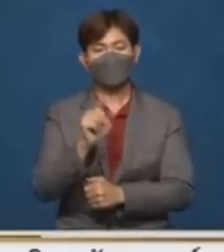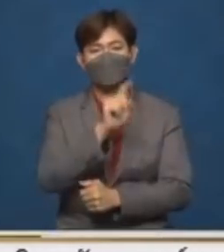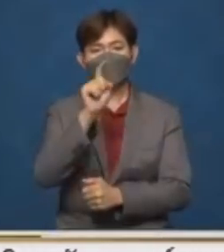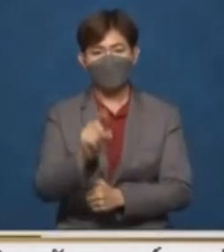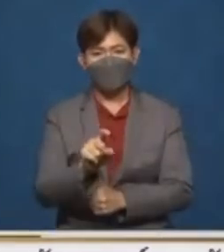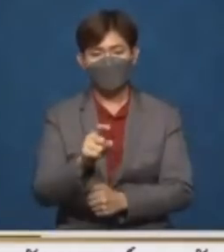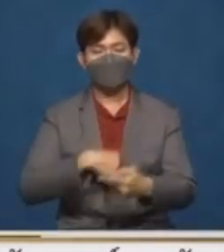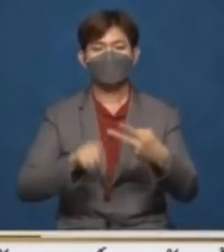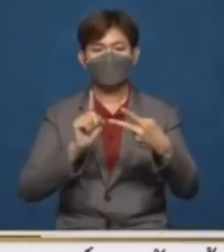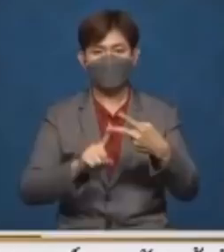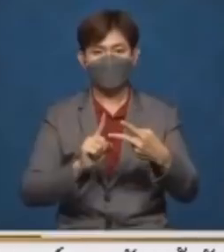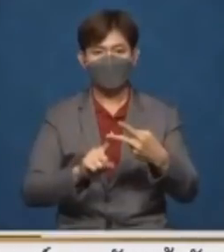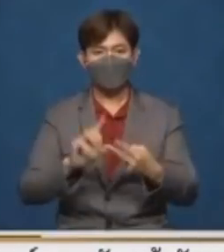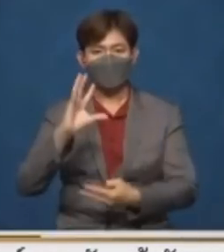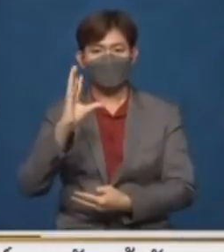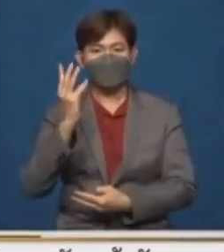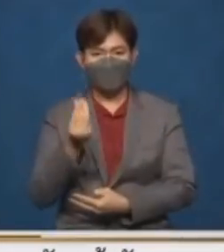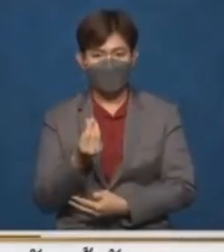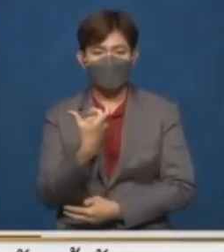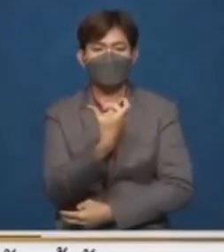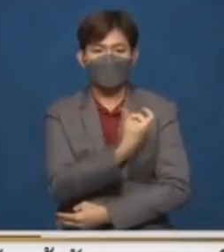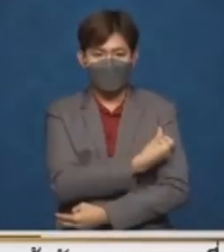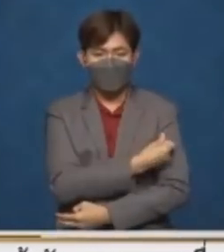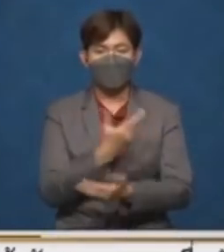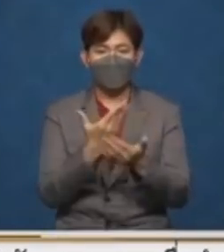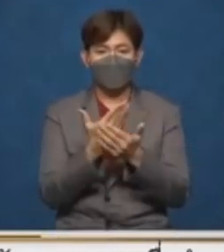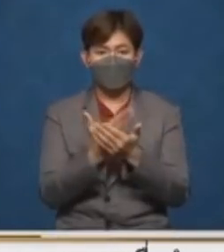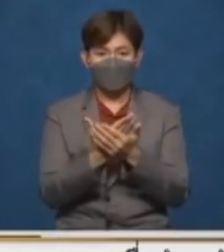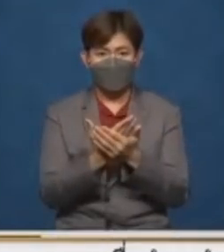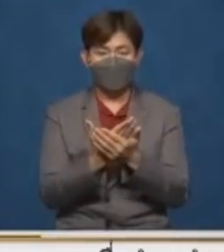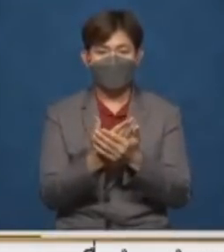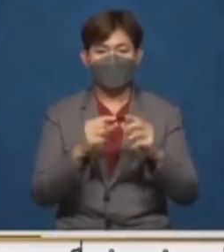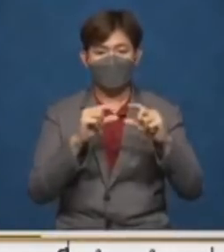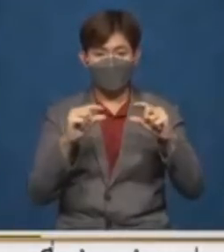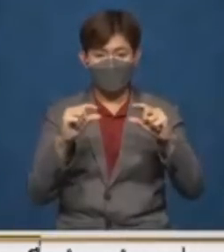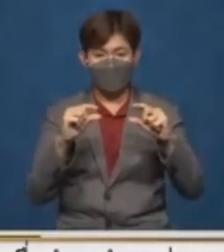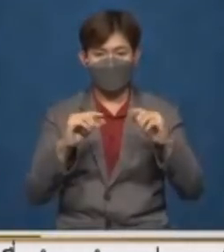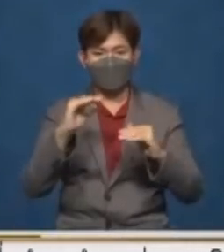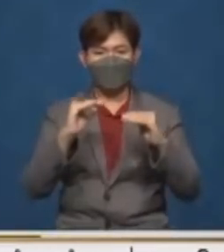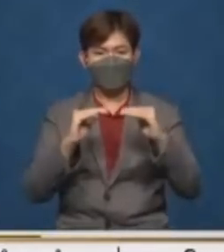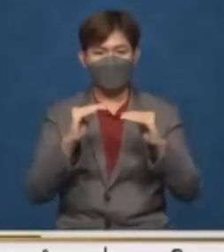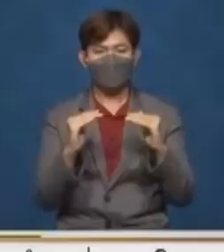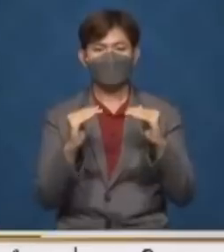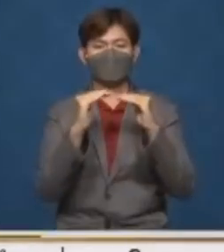อีกทั้งวัคซีน CINopharmยังมีราคาในขณะนั้นไม่ได้แงกวาชินโวกษแตอย่ไร